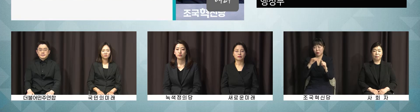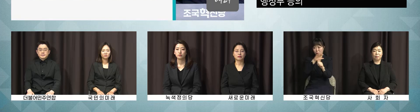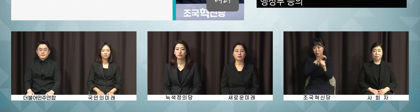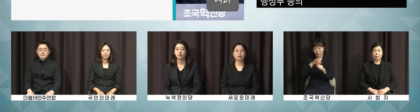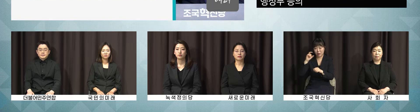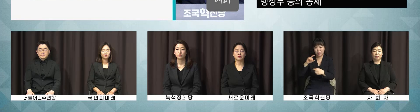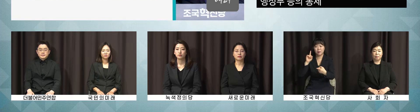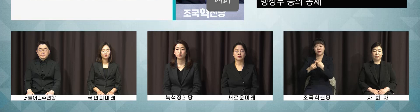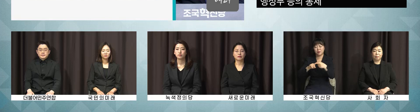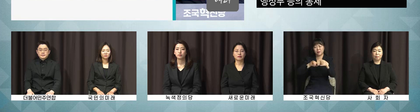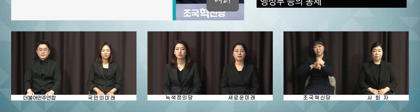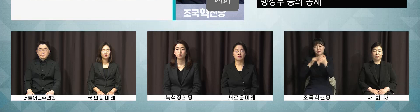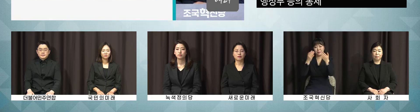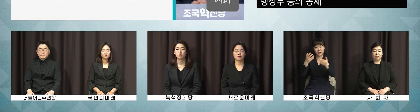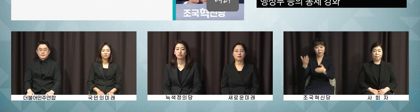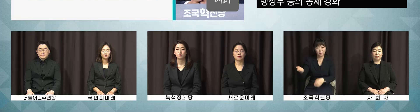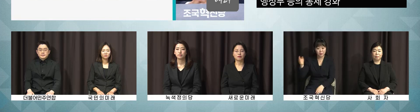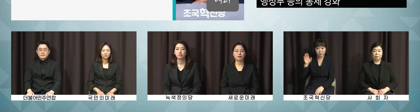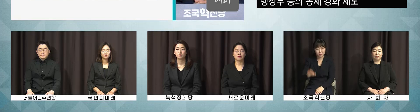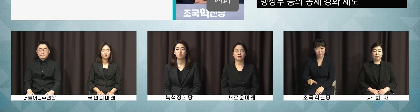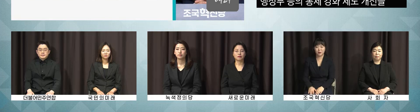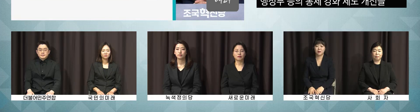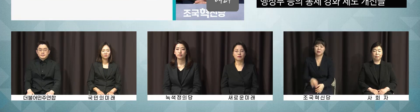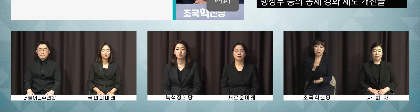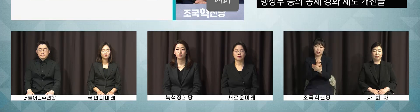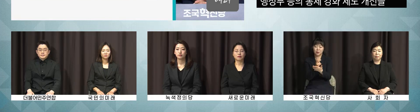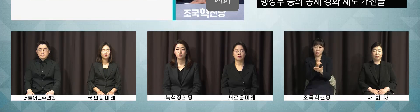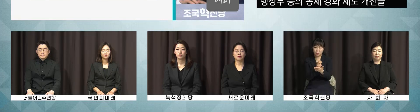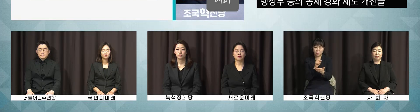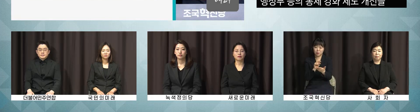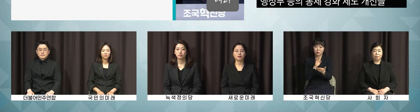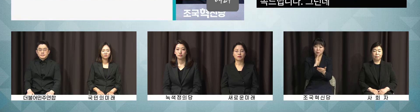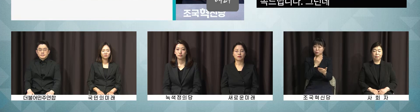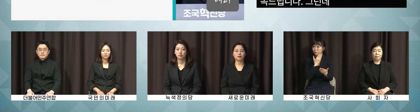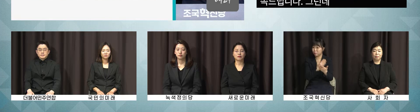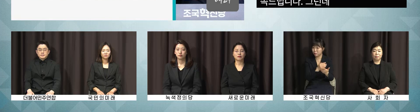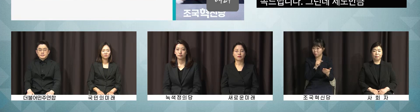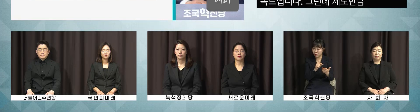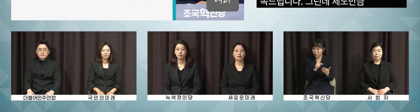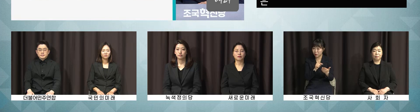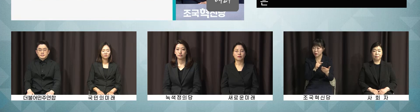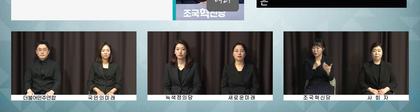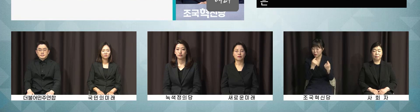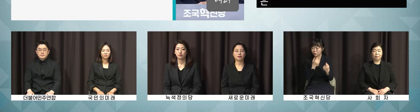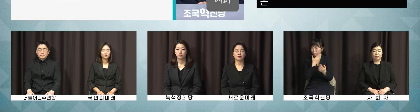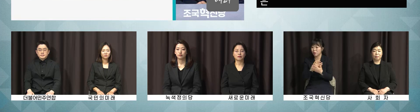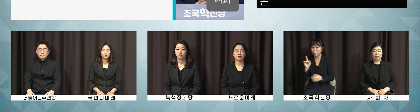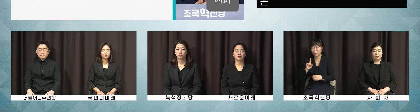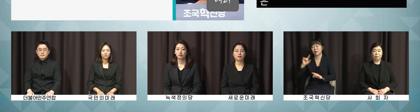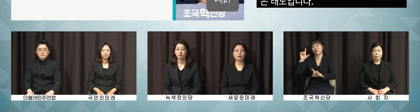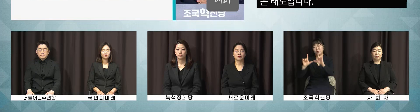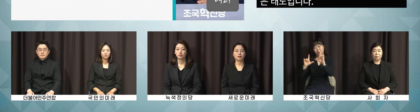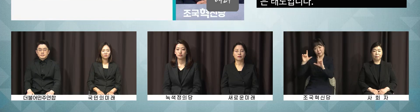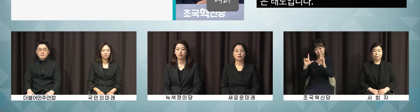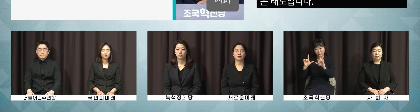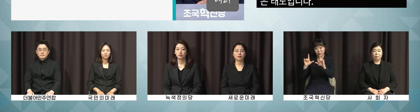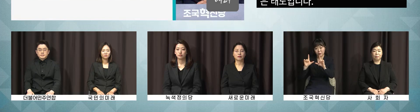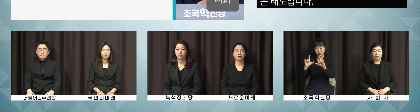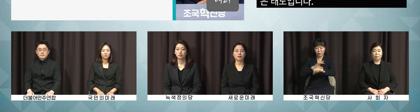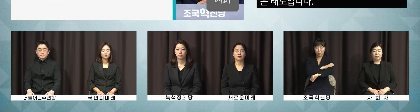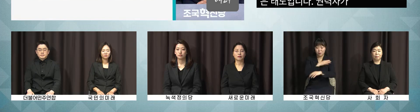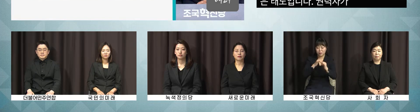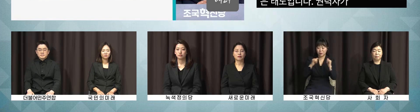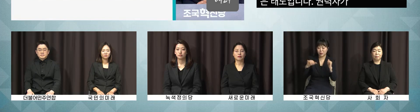개선을 약속드립니다. 그런데 제도만큼 중요한 것은 태도입니다. 권력자가 국민을